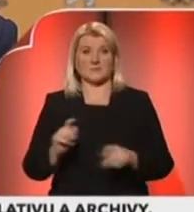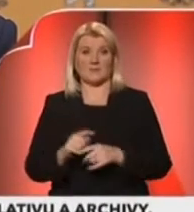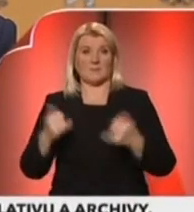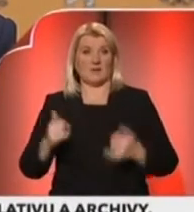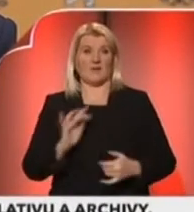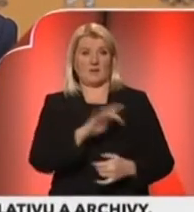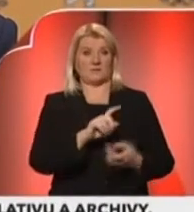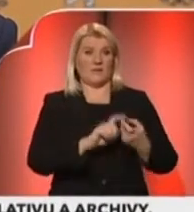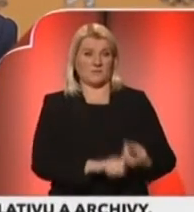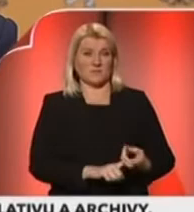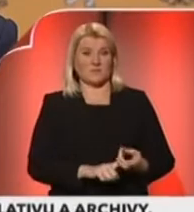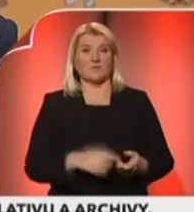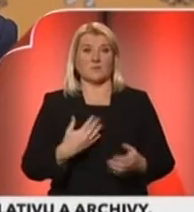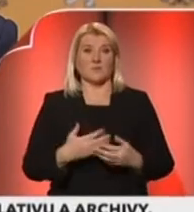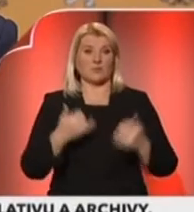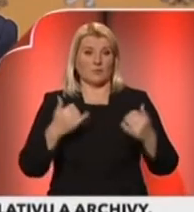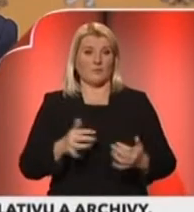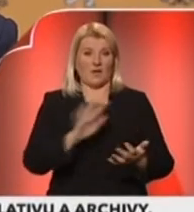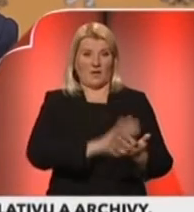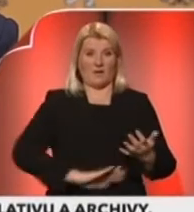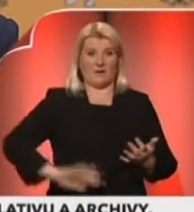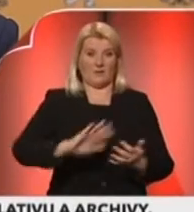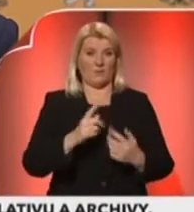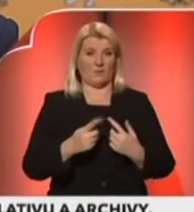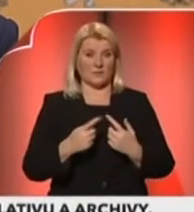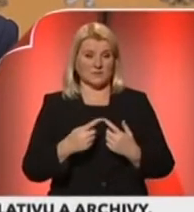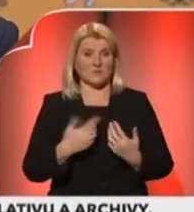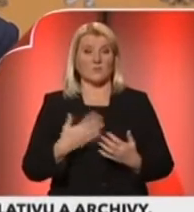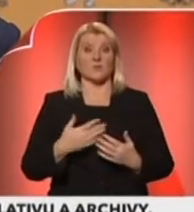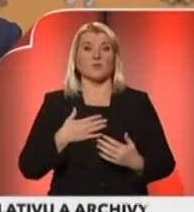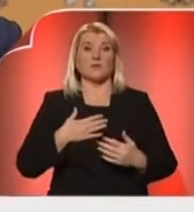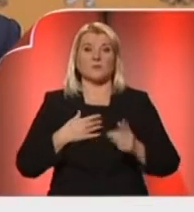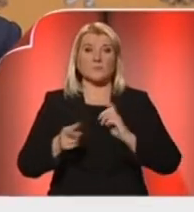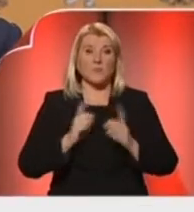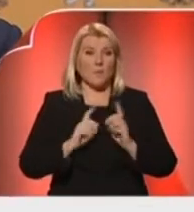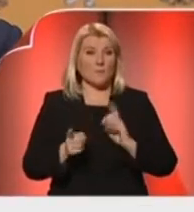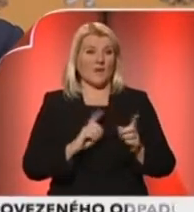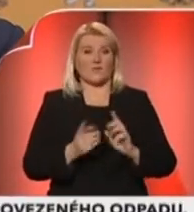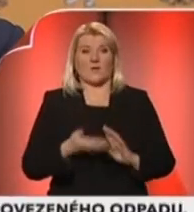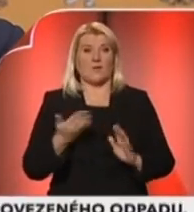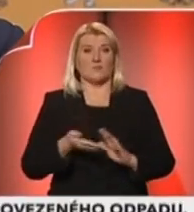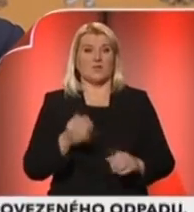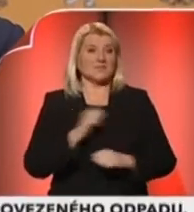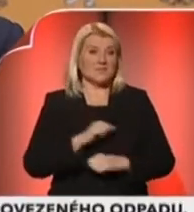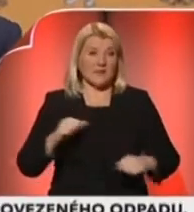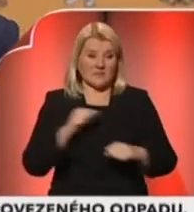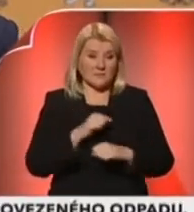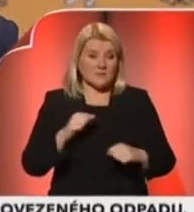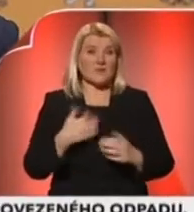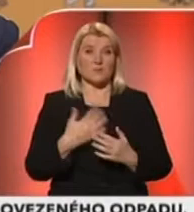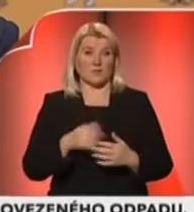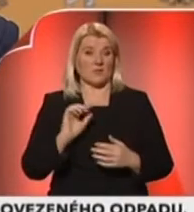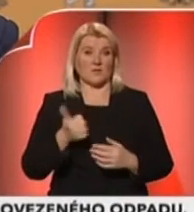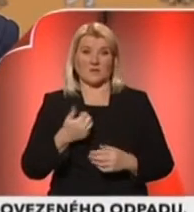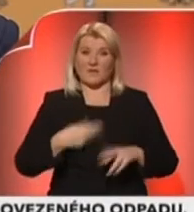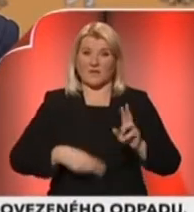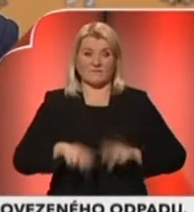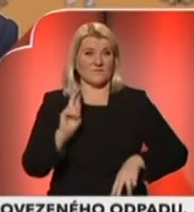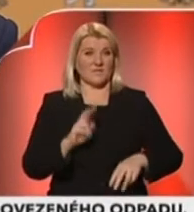nás. Tvoříme prstenec kolem Prahy. Naše doprava, co se týká například silnic, tak je jedna z